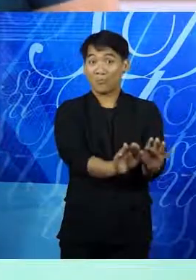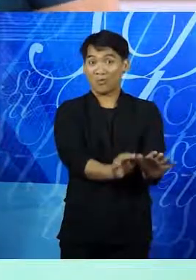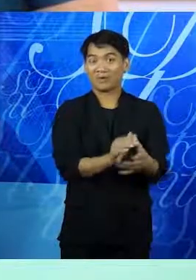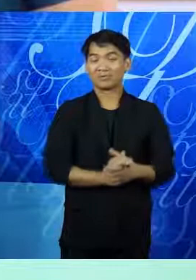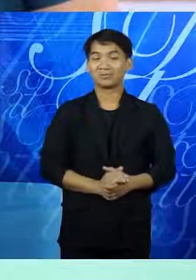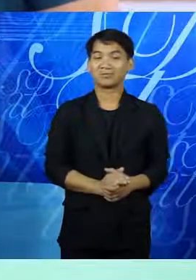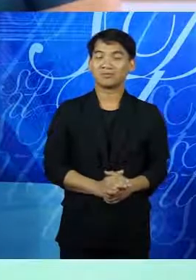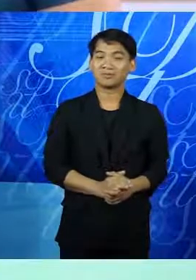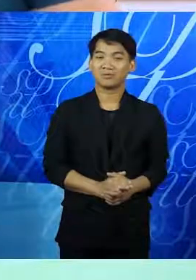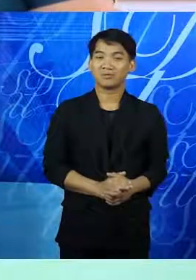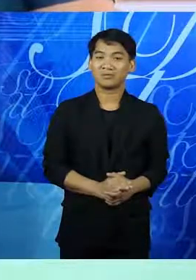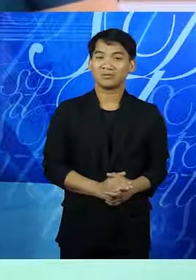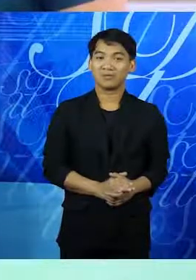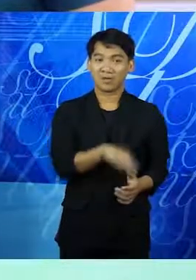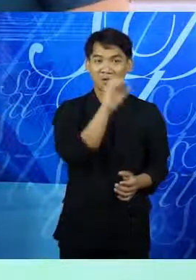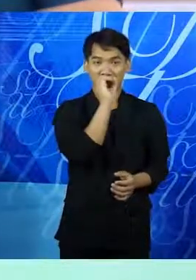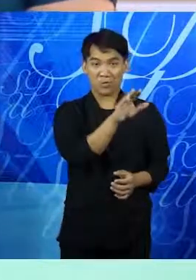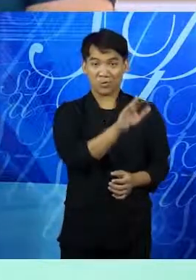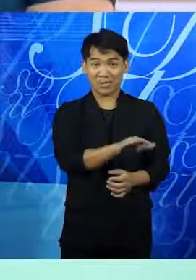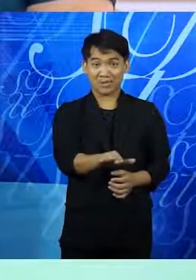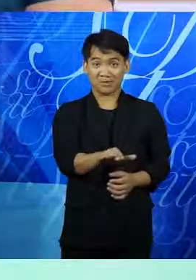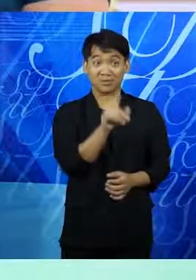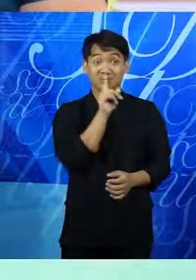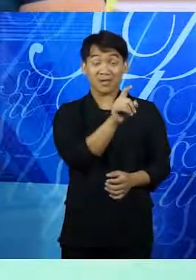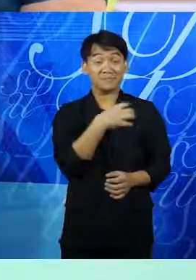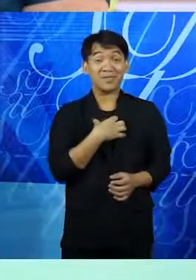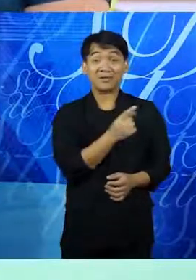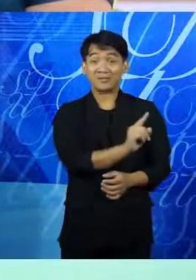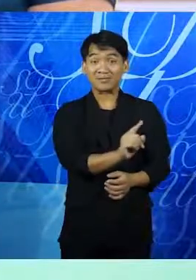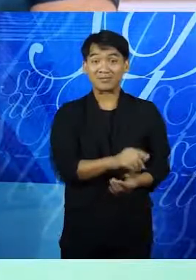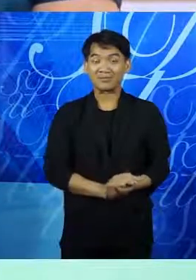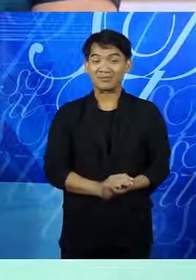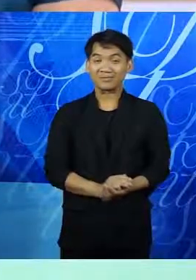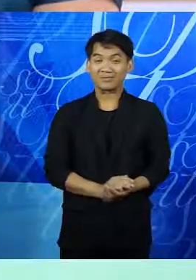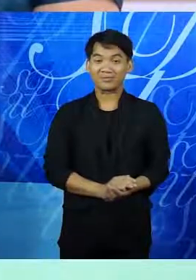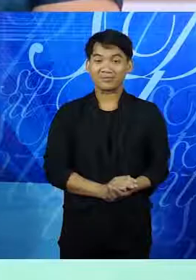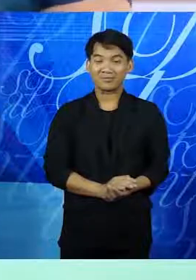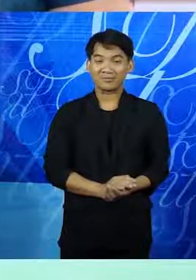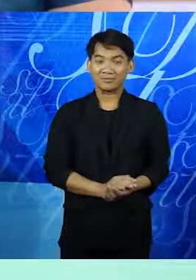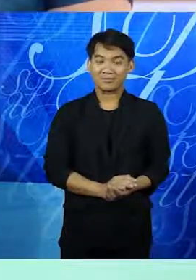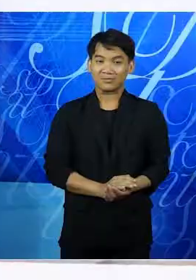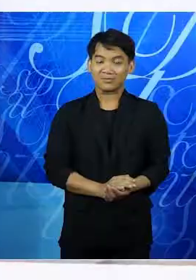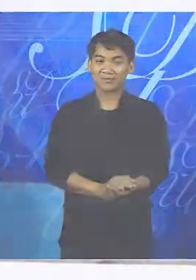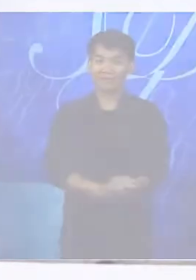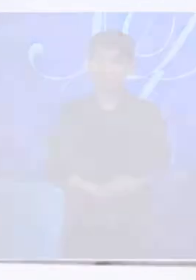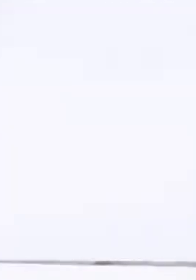หน้าเด็กนะคะแล้วก็เชิญชวนเด็กถามเด็กว่าหนูอยากได้อะไรคะเลือกเลยค่ะ